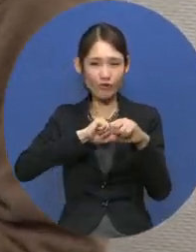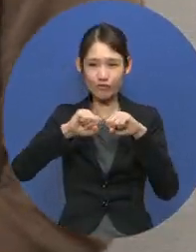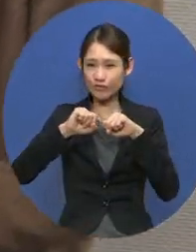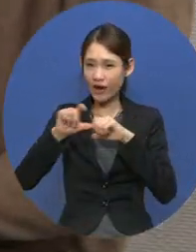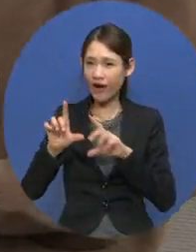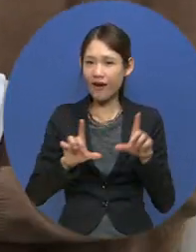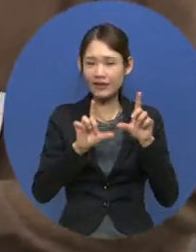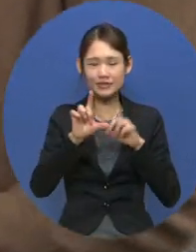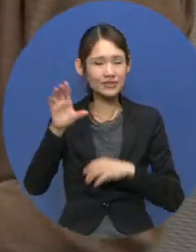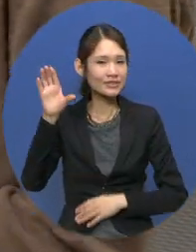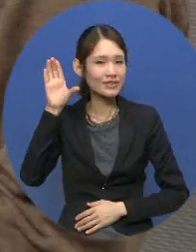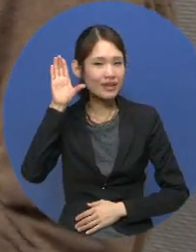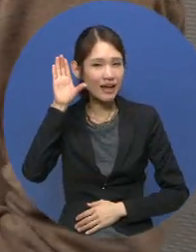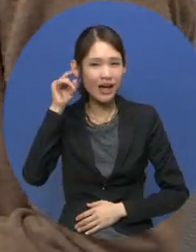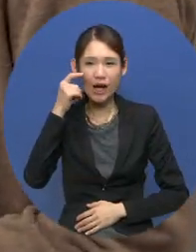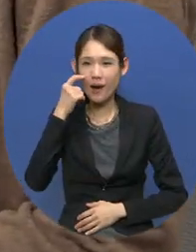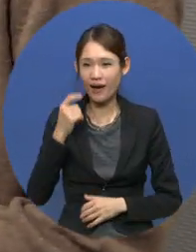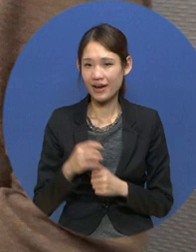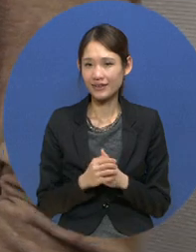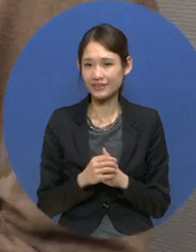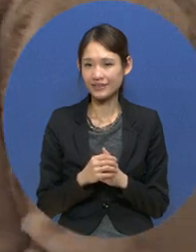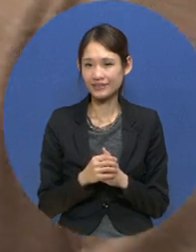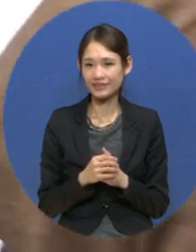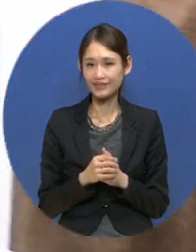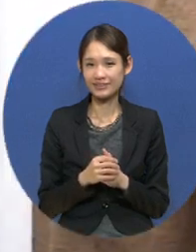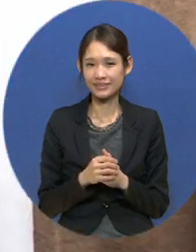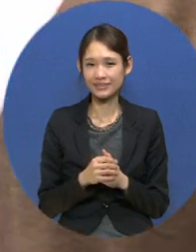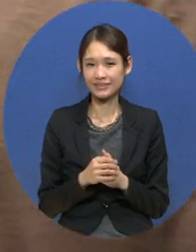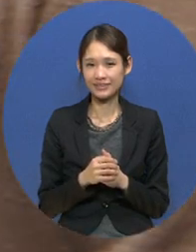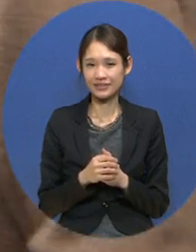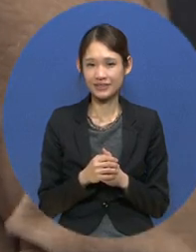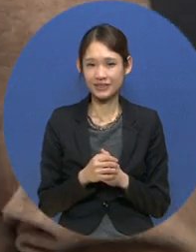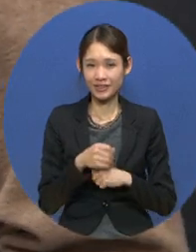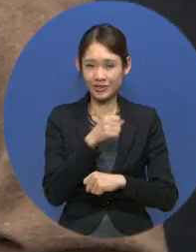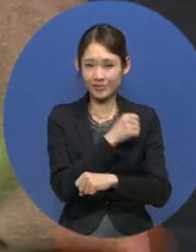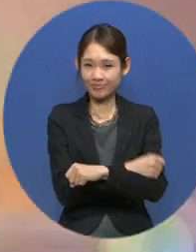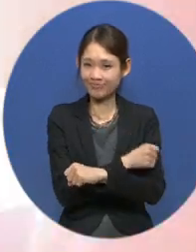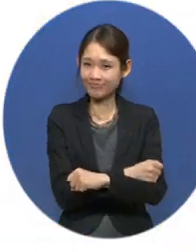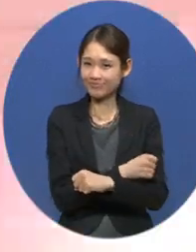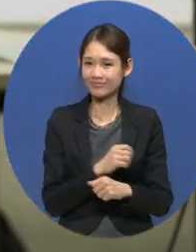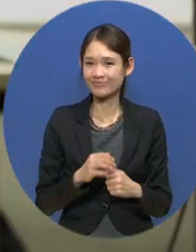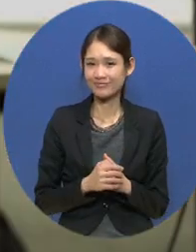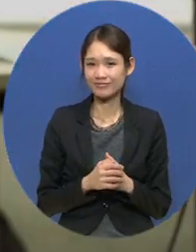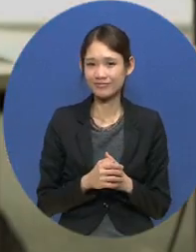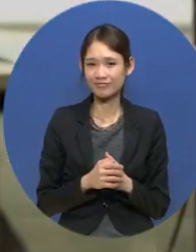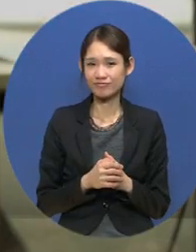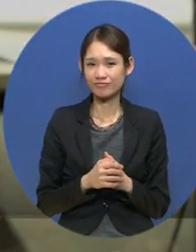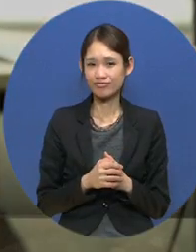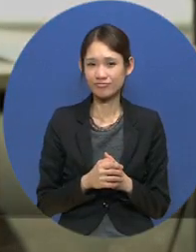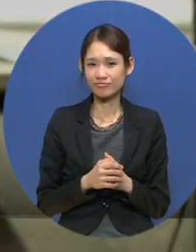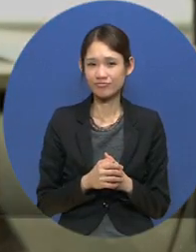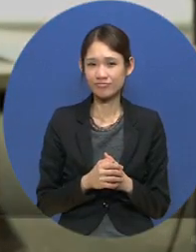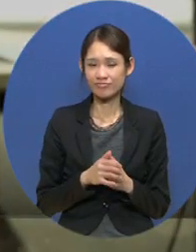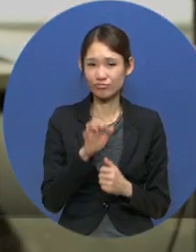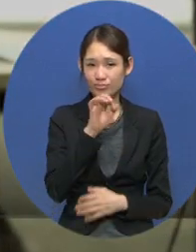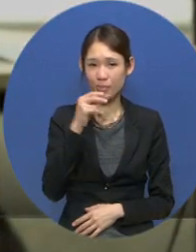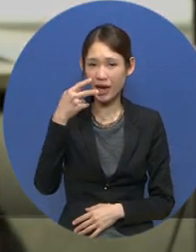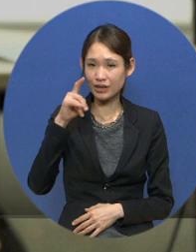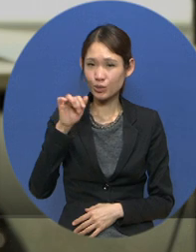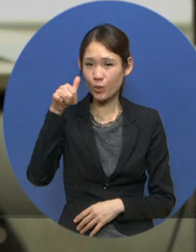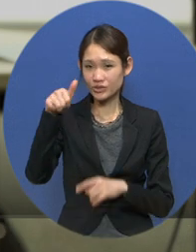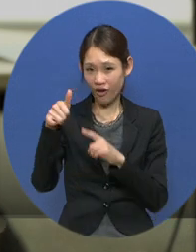싶은지 들어봤습니다. 네. 감사합니다. 수고하셨. 네. 마뚱서처럼